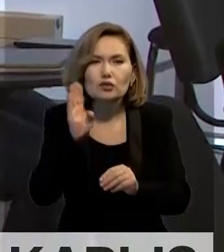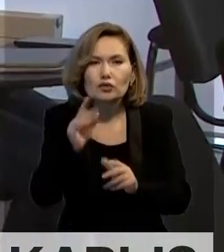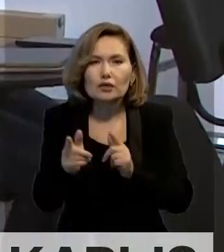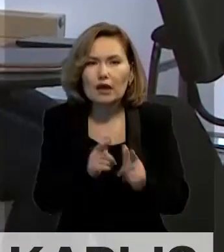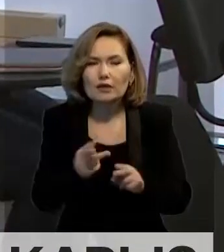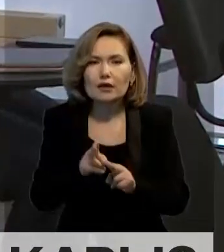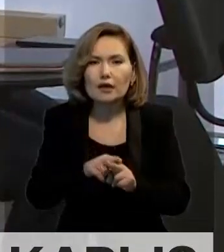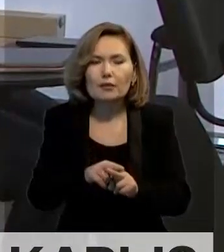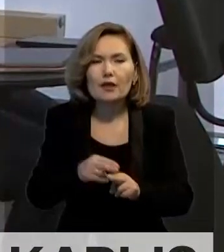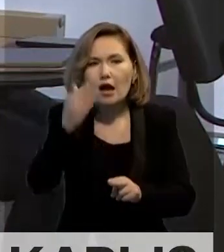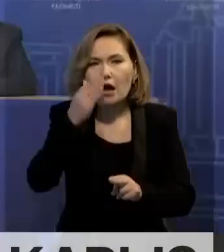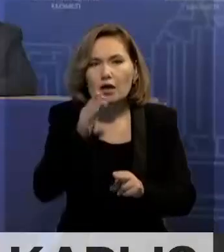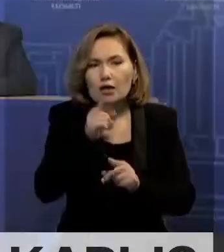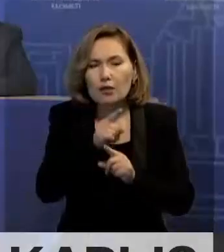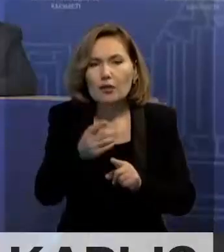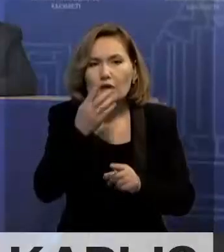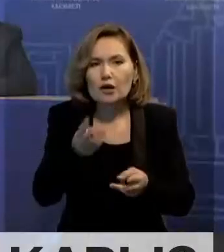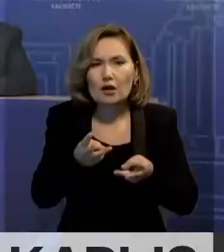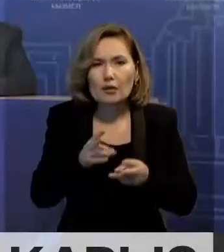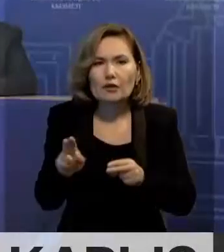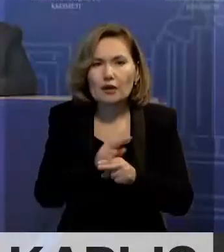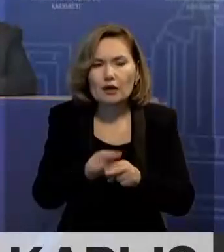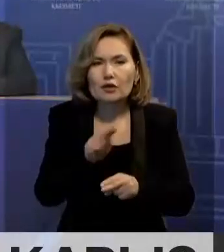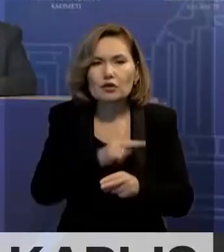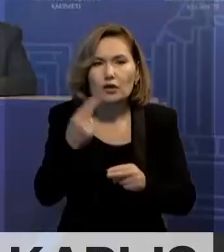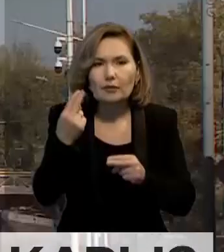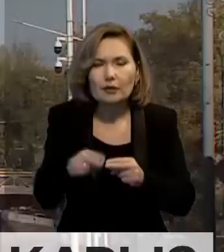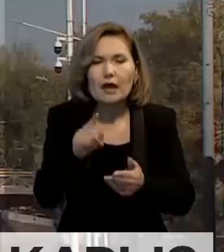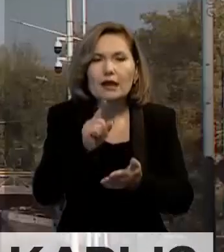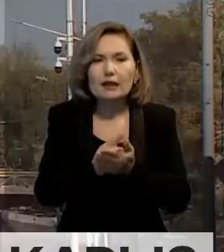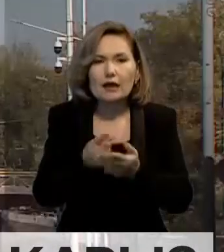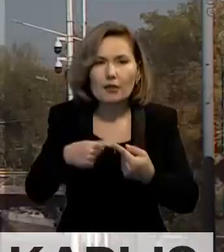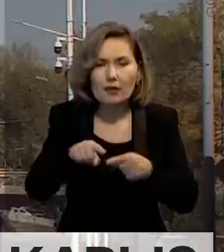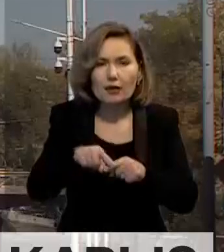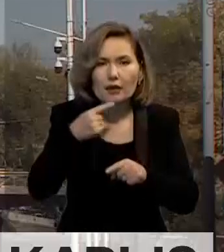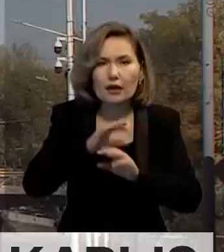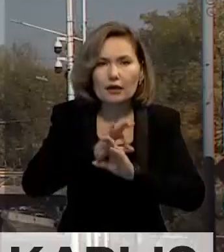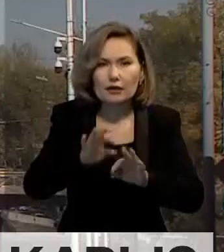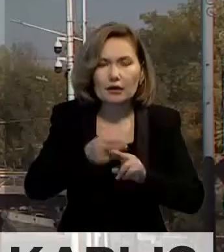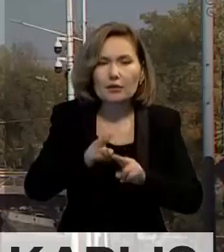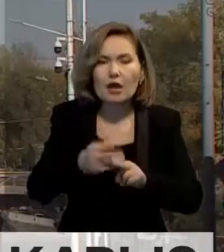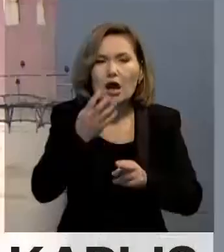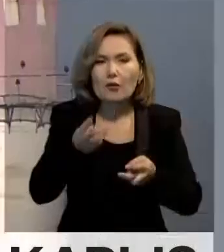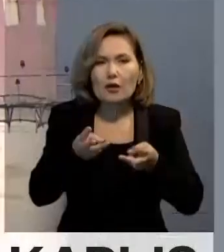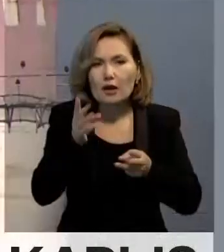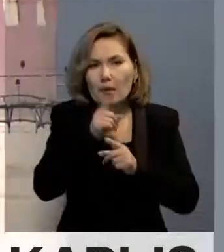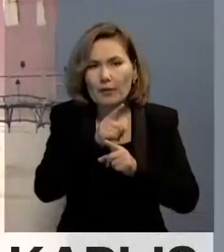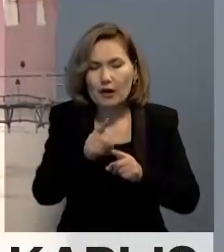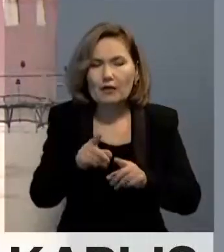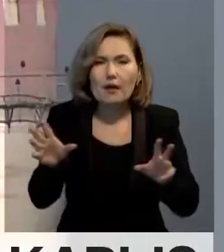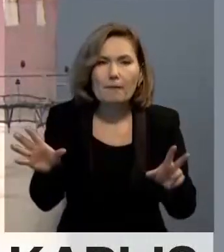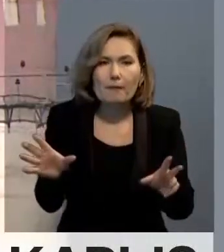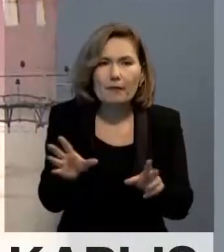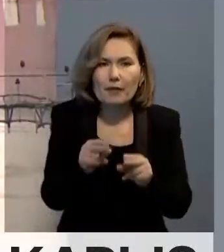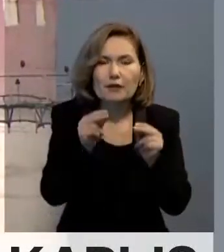айтылды. Жаз бойы жылу жүйелеріне жүргізілген жөндеу жұмыстары аяқталды. Тиісті мекеме өкілдерінің сөзінше Жылу беру маусымының сәтті